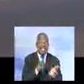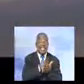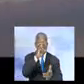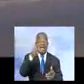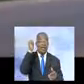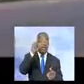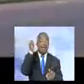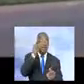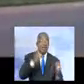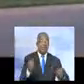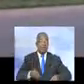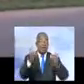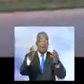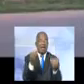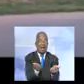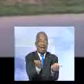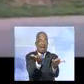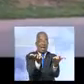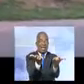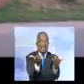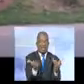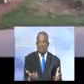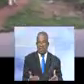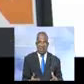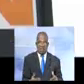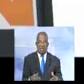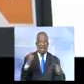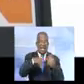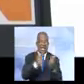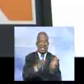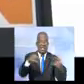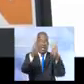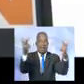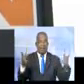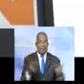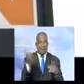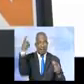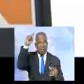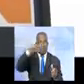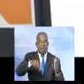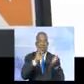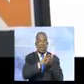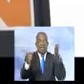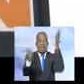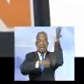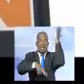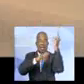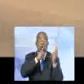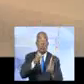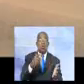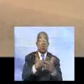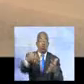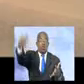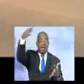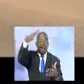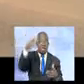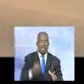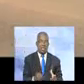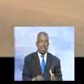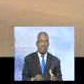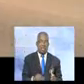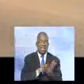été offerte en sacrifice à cet endroit pour la prospérité de la région. Bienvenue donc à Mans, la capitale